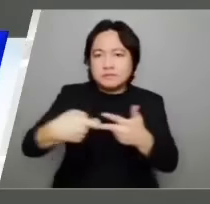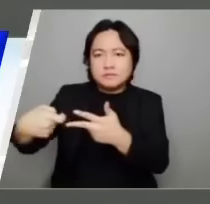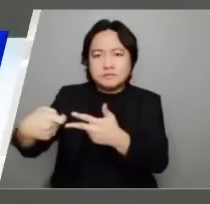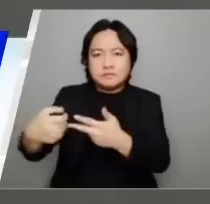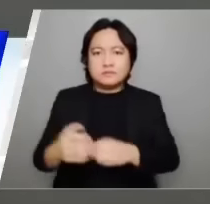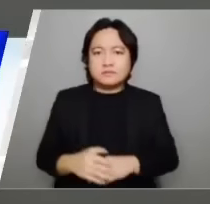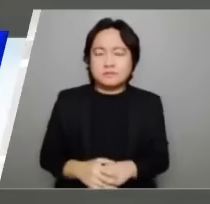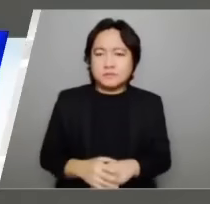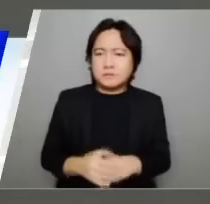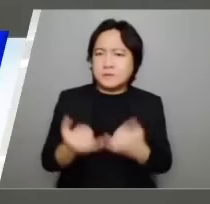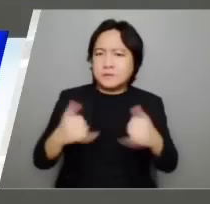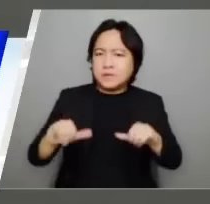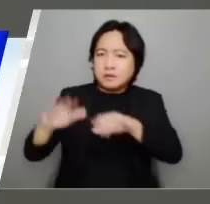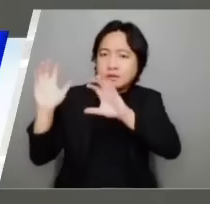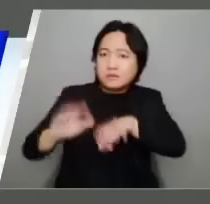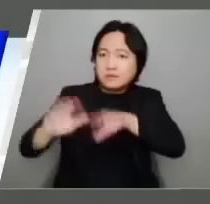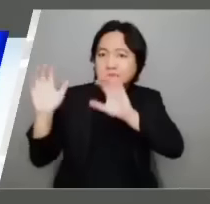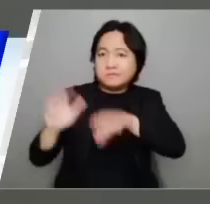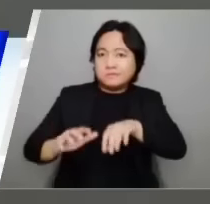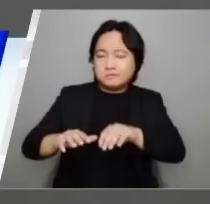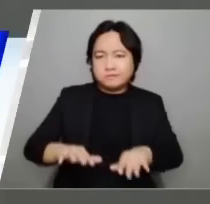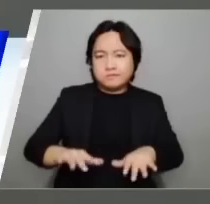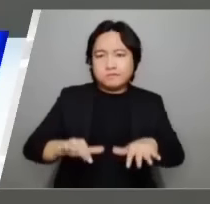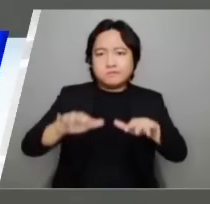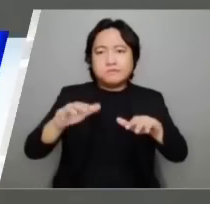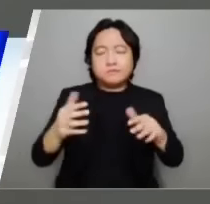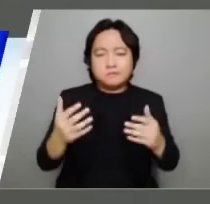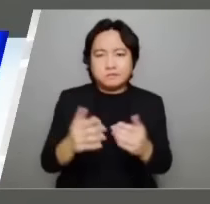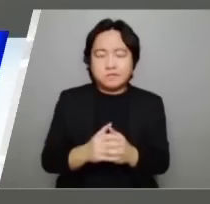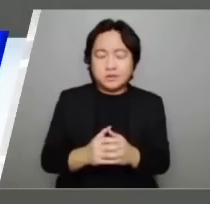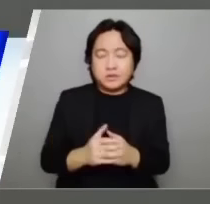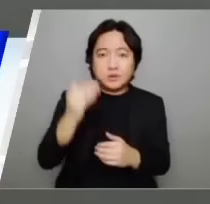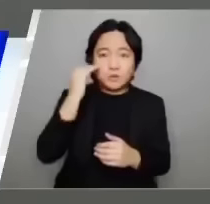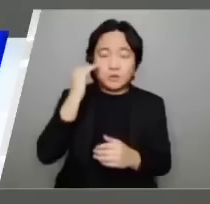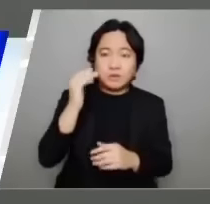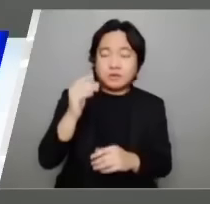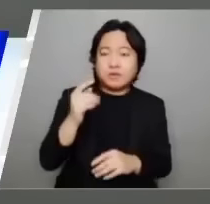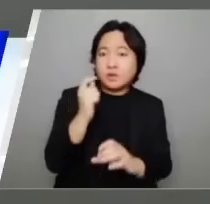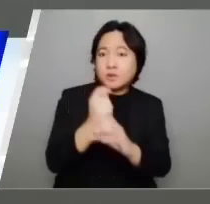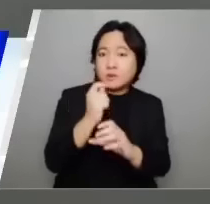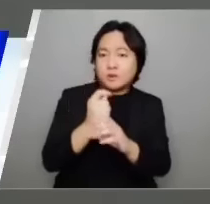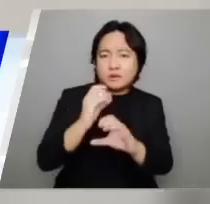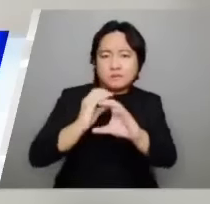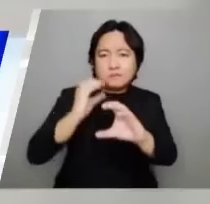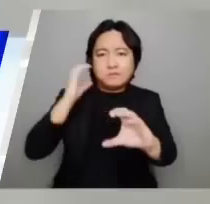ng flash flood dahilan kung bakit maging ang mga 10-wheeler truck ay hindi na nagbabaka sakali.